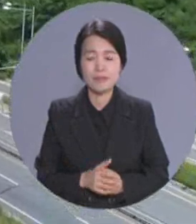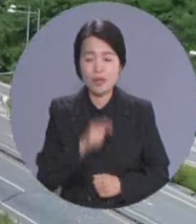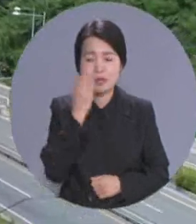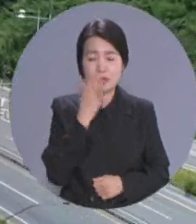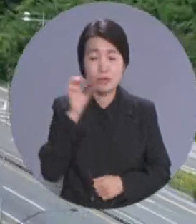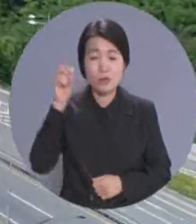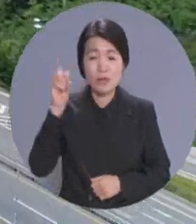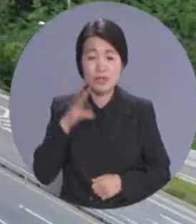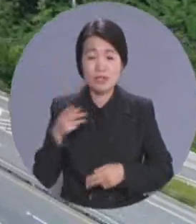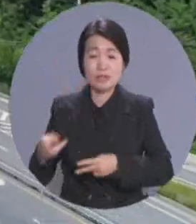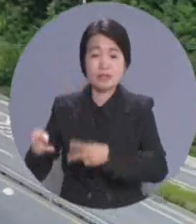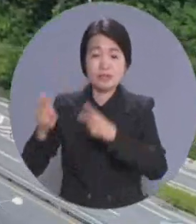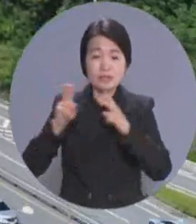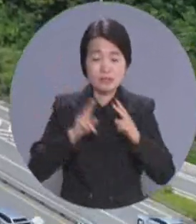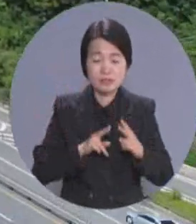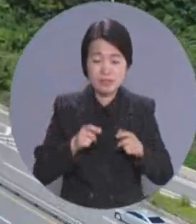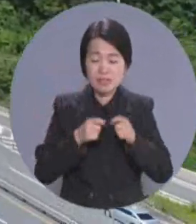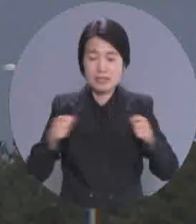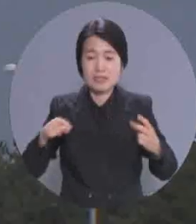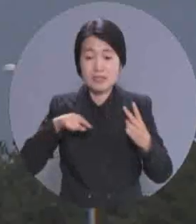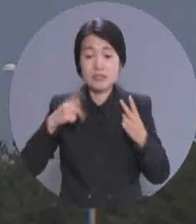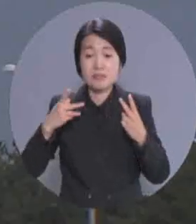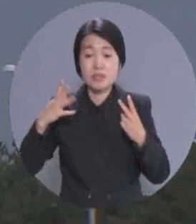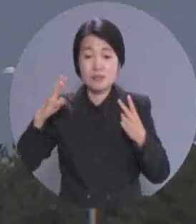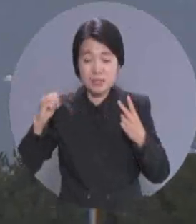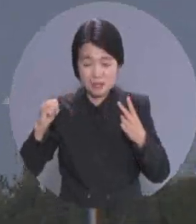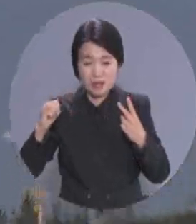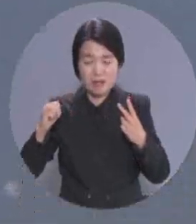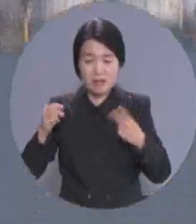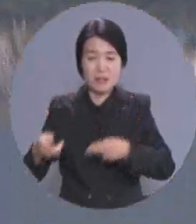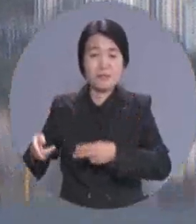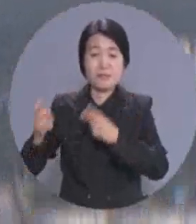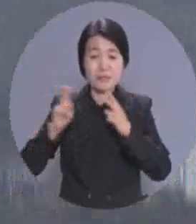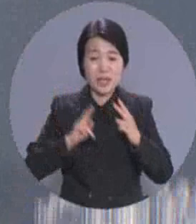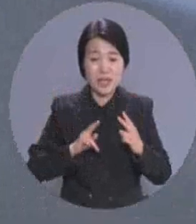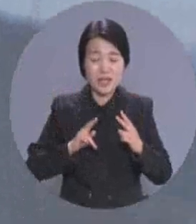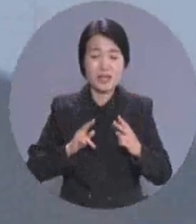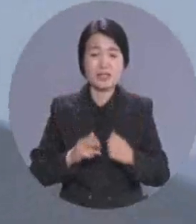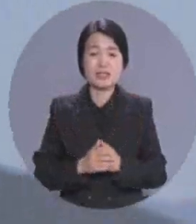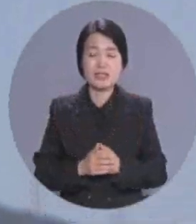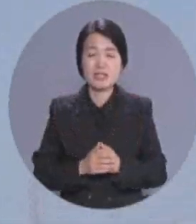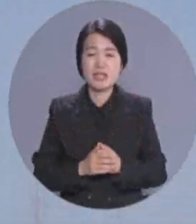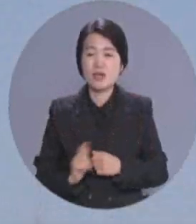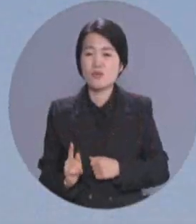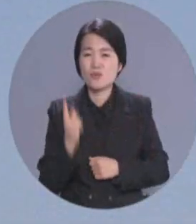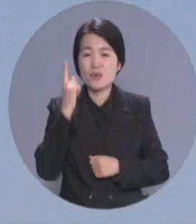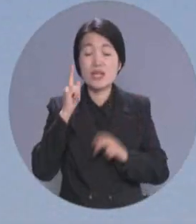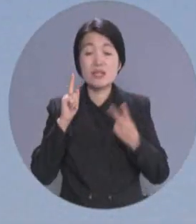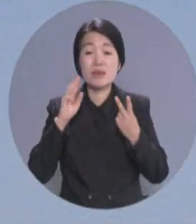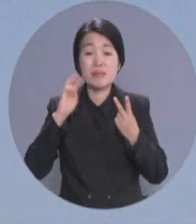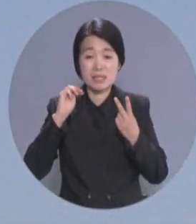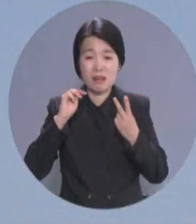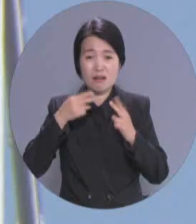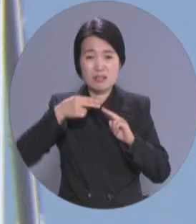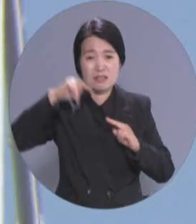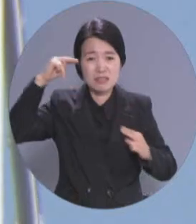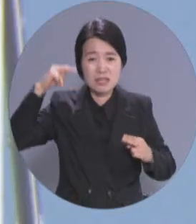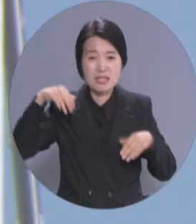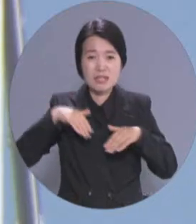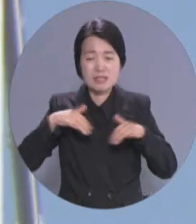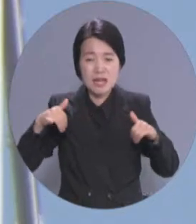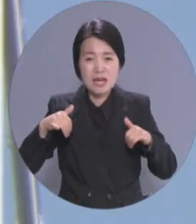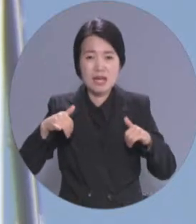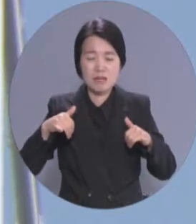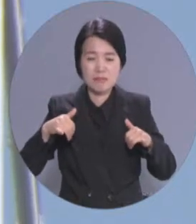여수와 광양을 연결하는 길이 2.3km의 이순신대교. 200m 높이의 케이블 위에서 작업자들이